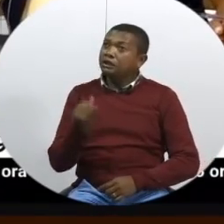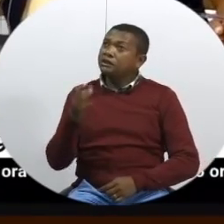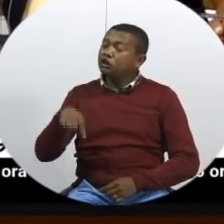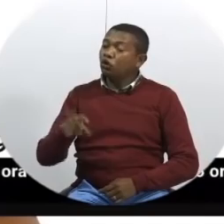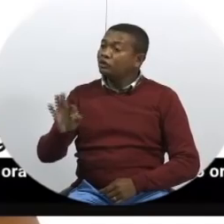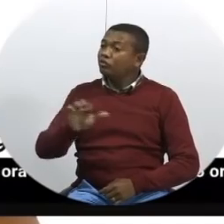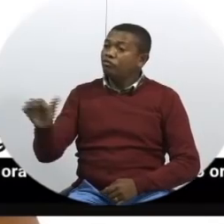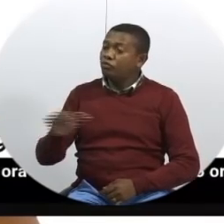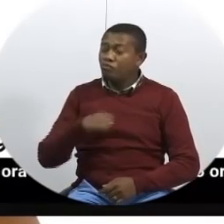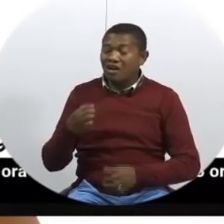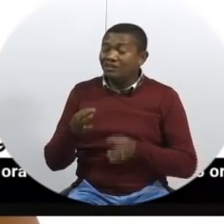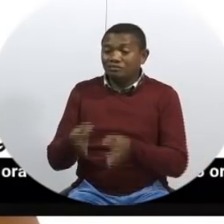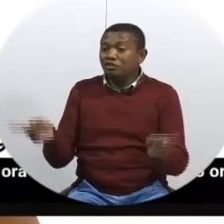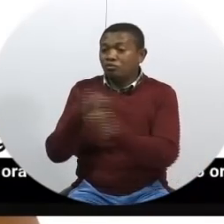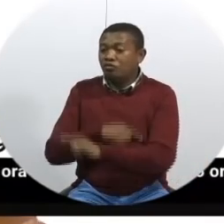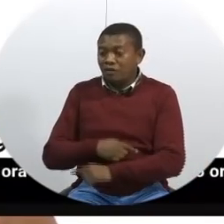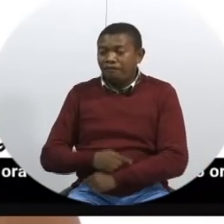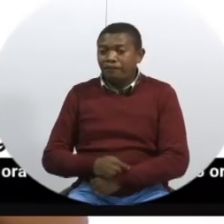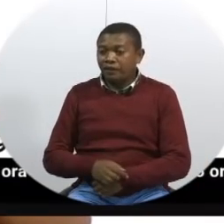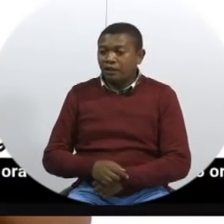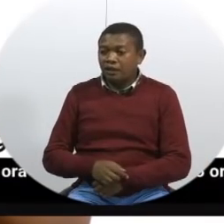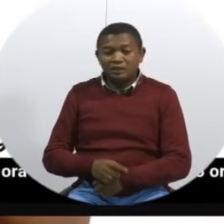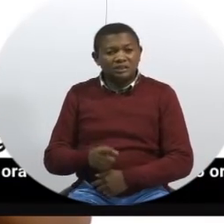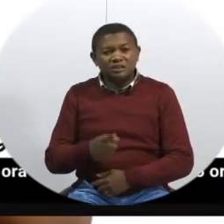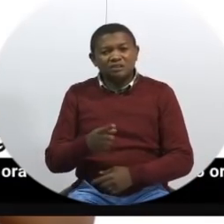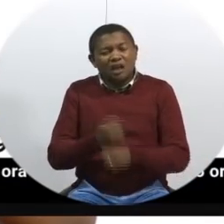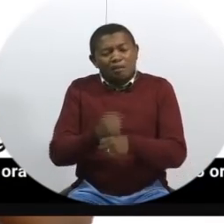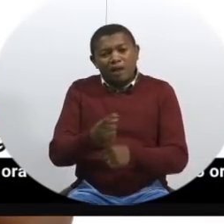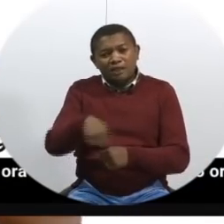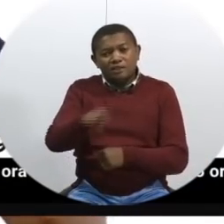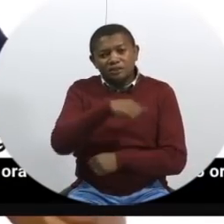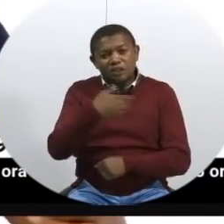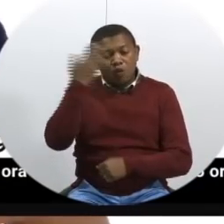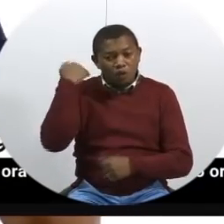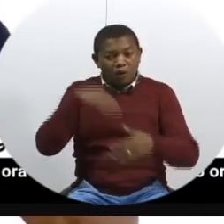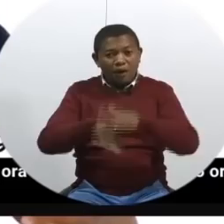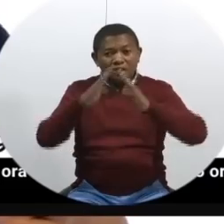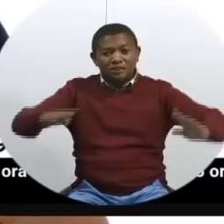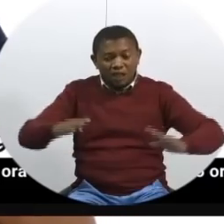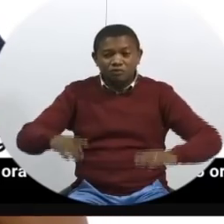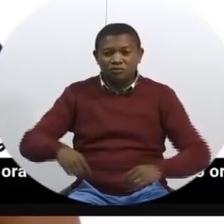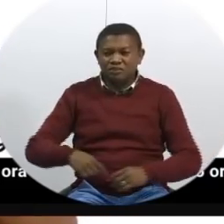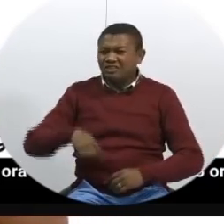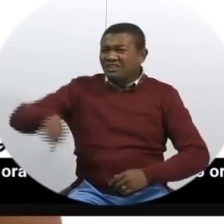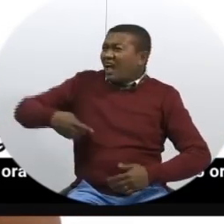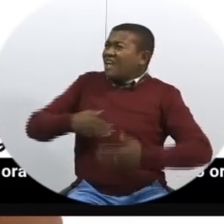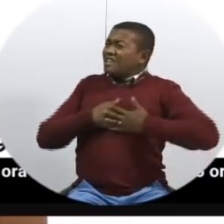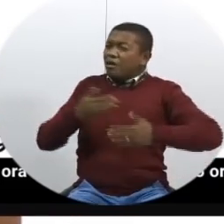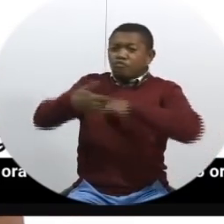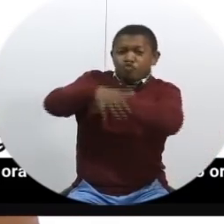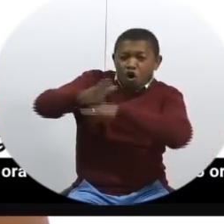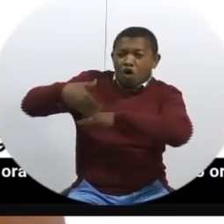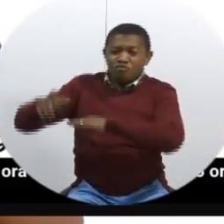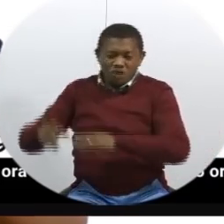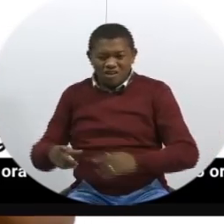indray isika any tokantrano hoany lasa hoe ivoaka satria ivoaka izahay satria tsy